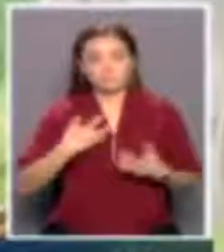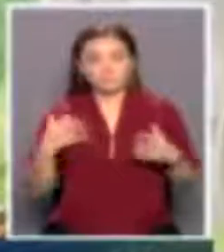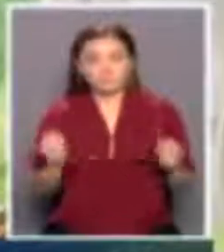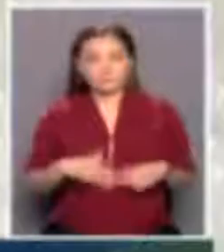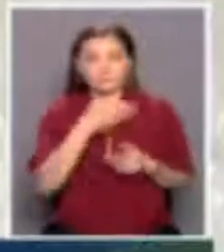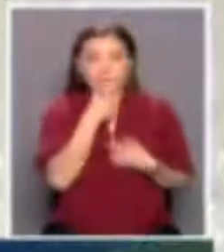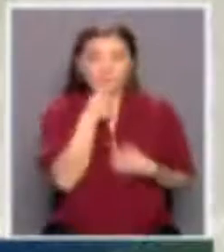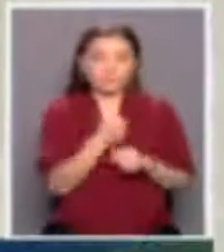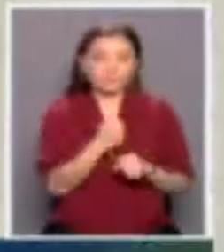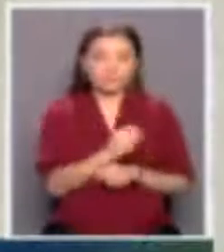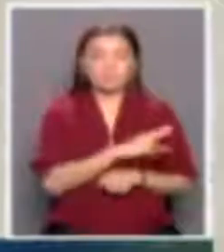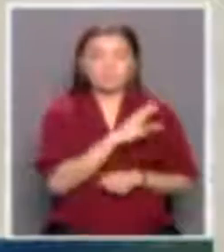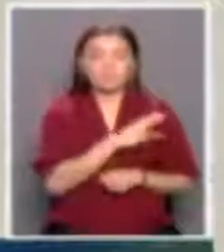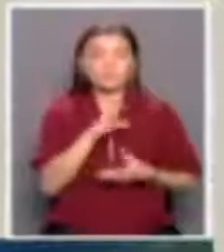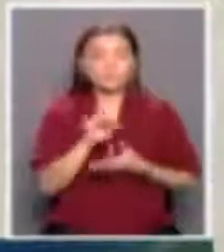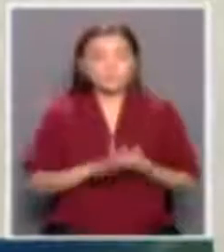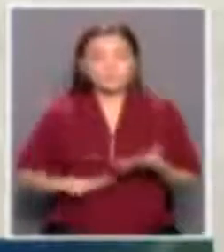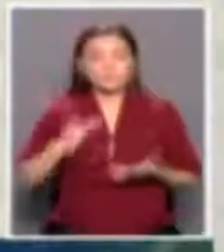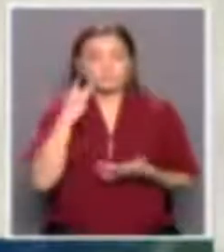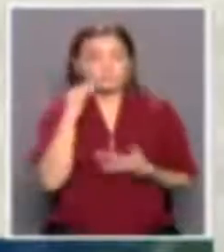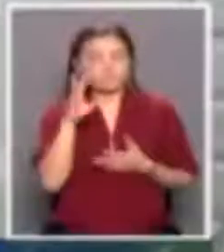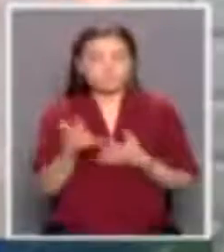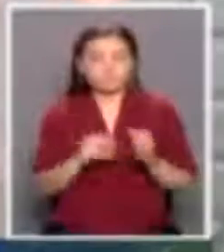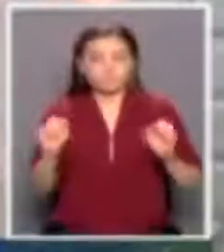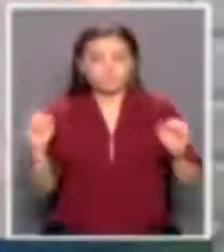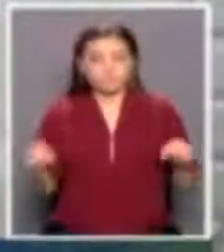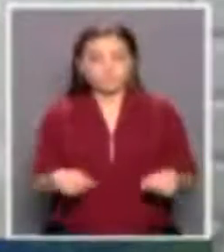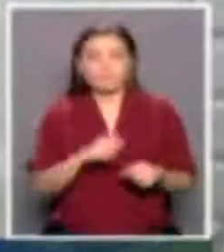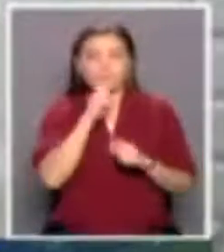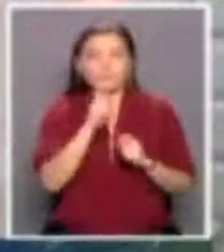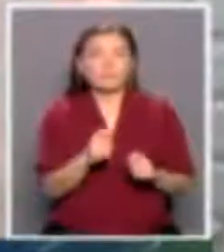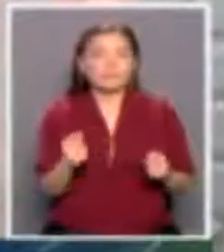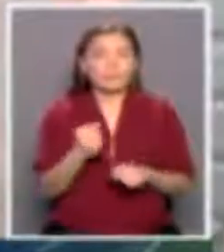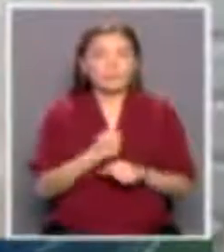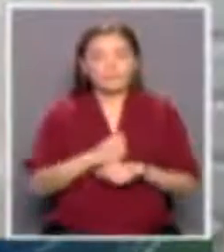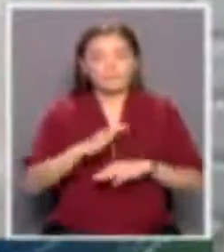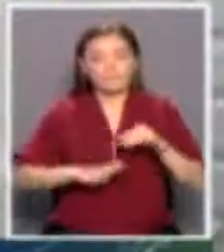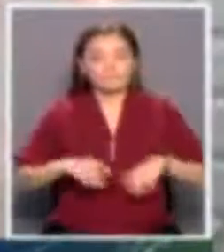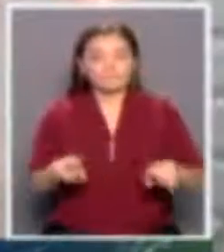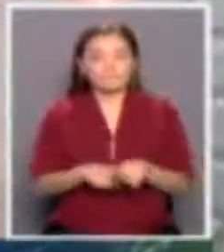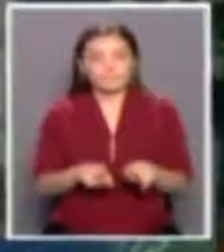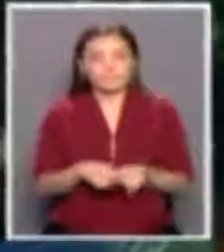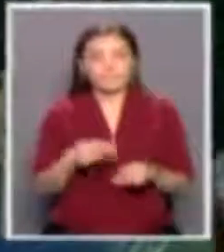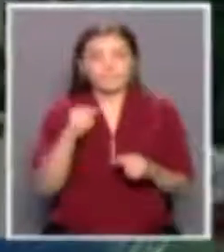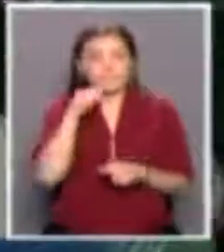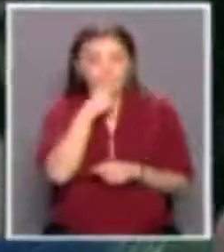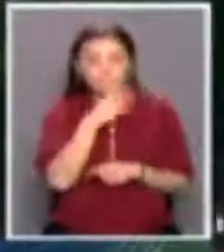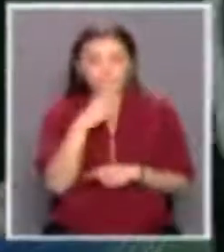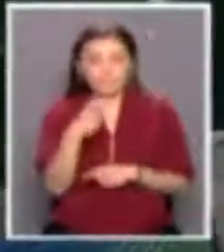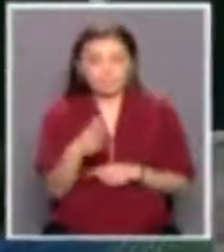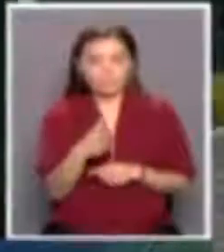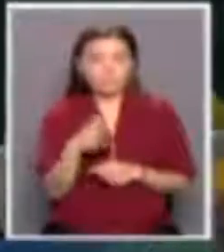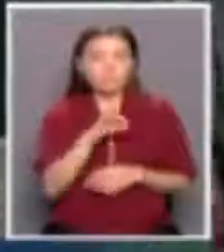мен әдеміске деген сүйіспеншілігі көпке үлгі. Сыйлық осылай қолдан дайындалса, қаражат қалтада